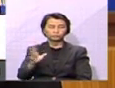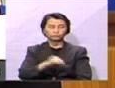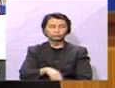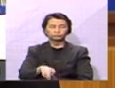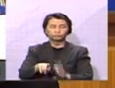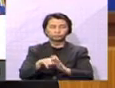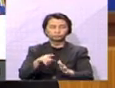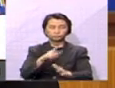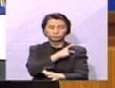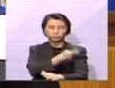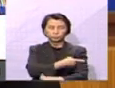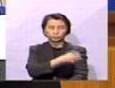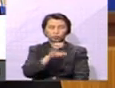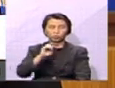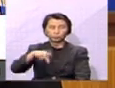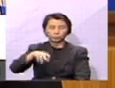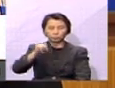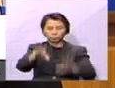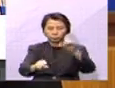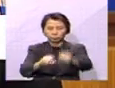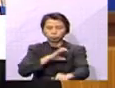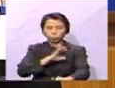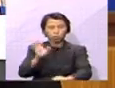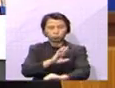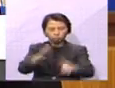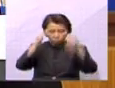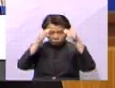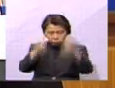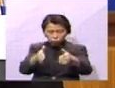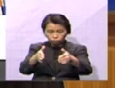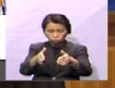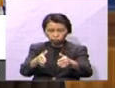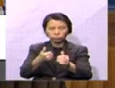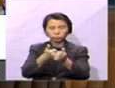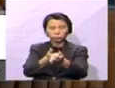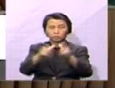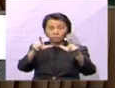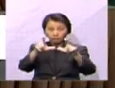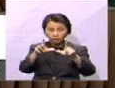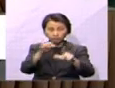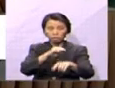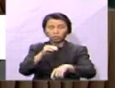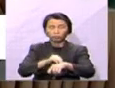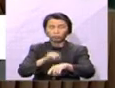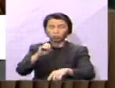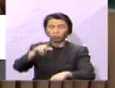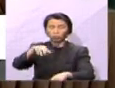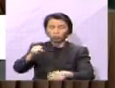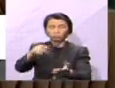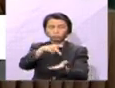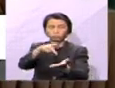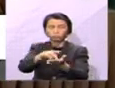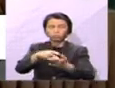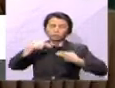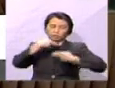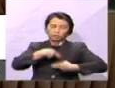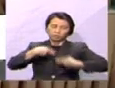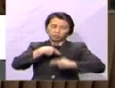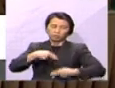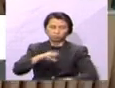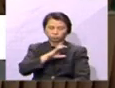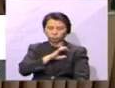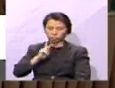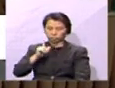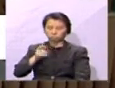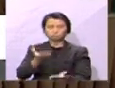pengatkuasaan dan operasi serbuan polis tidak hanya tertumpu kepada ek pematuhan lesen serta waktu operasi pusat hiburan polis KL